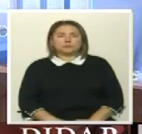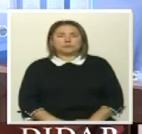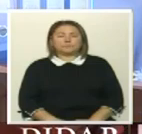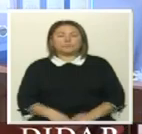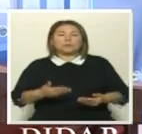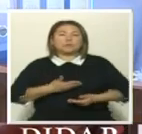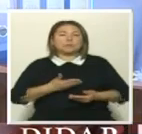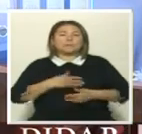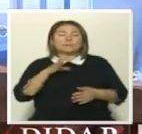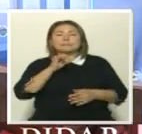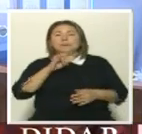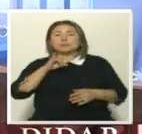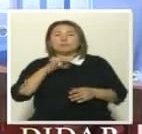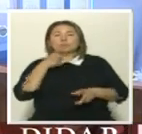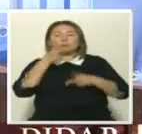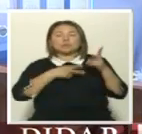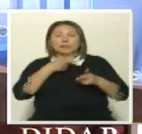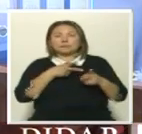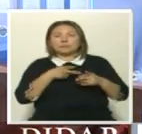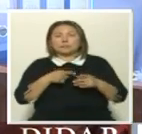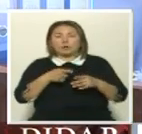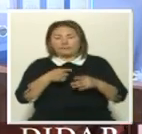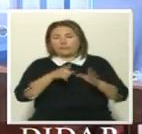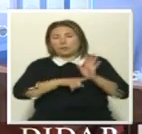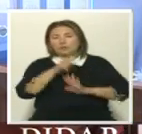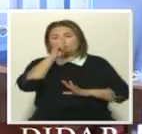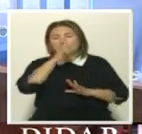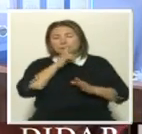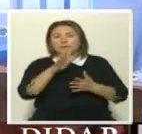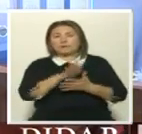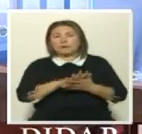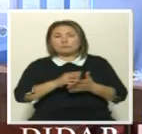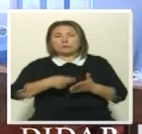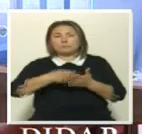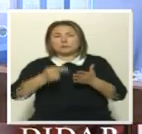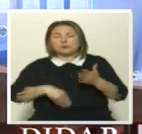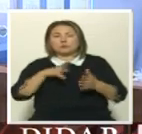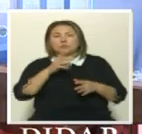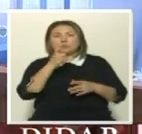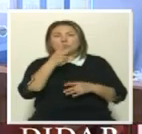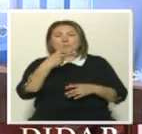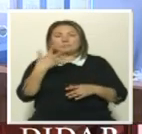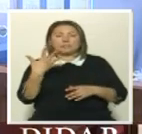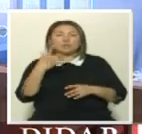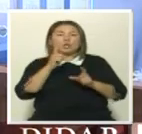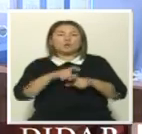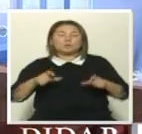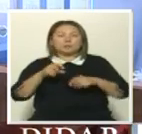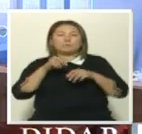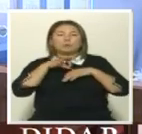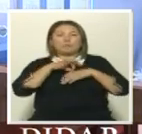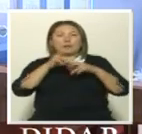жители села сан-агатов пожаловались нам в начале месяца заявление подписали 125 человек